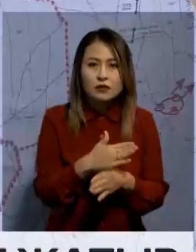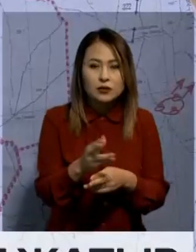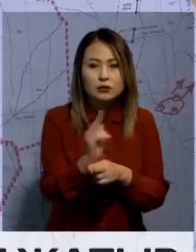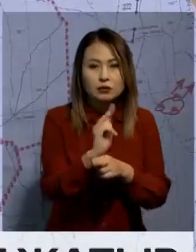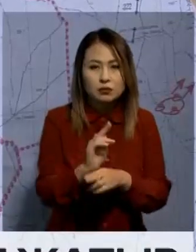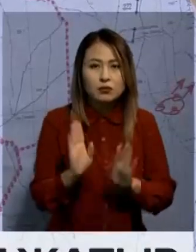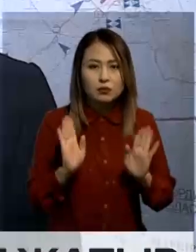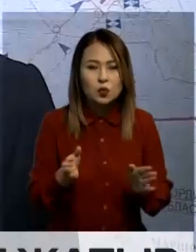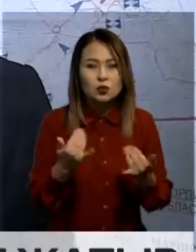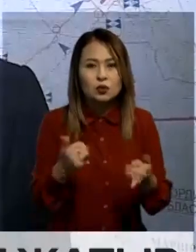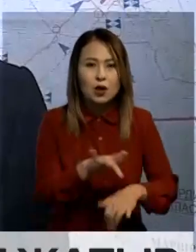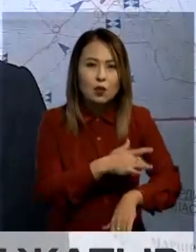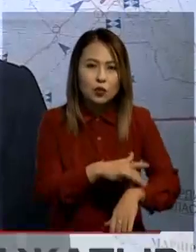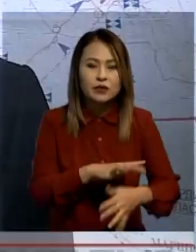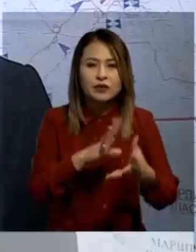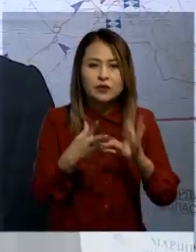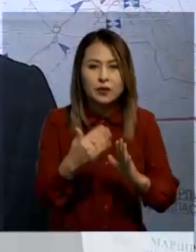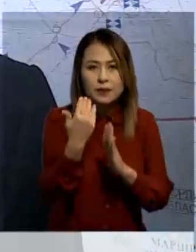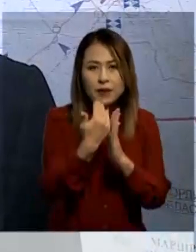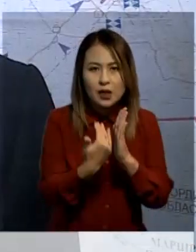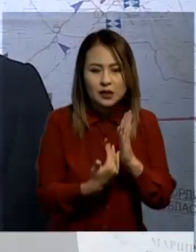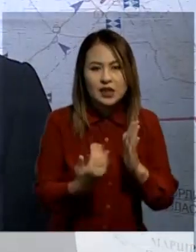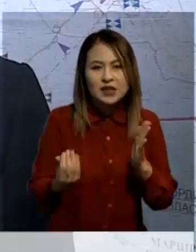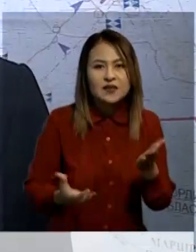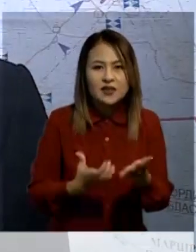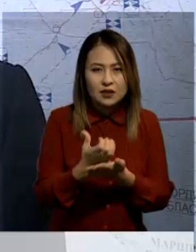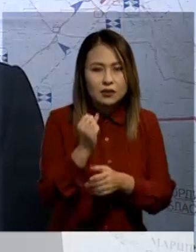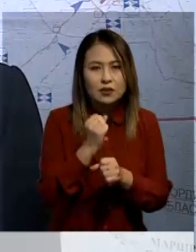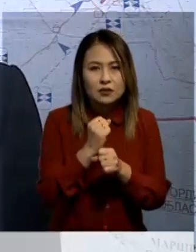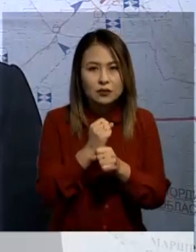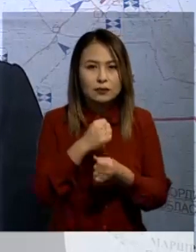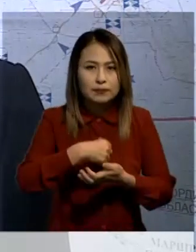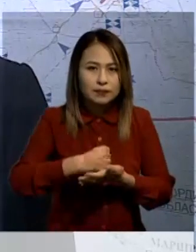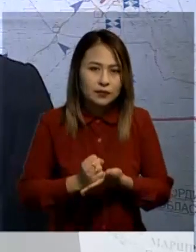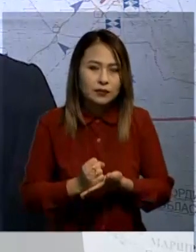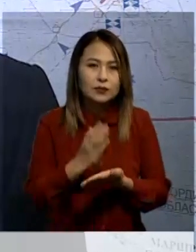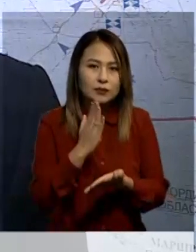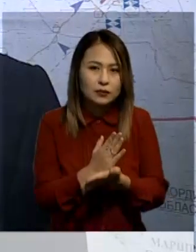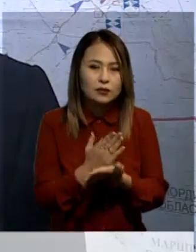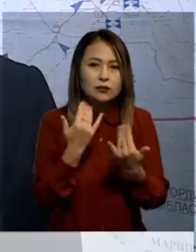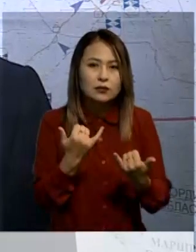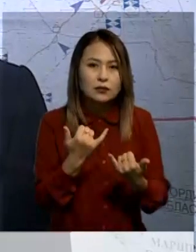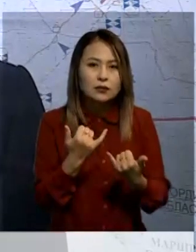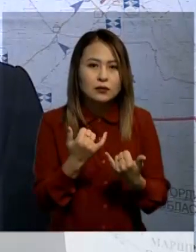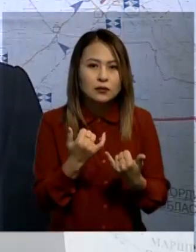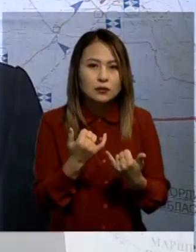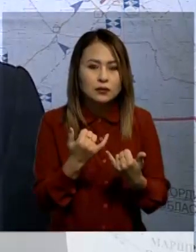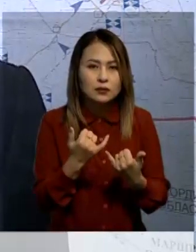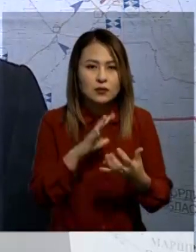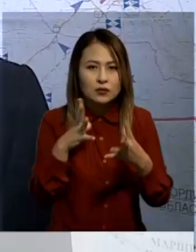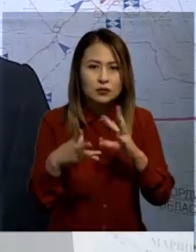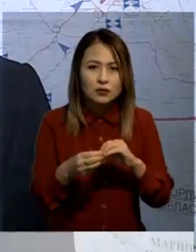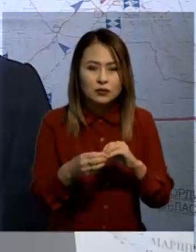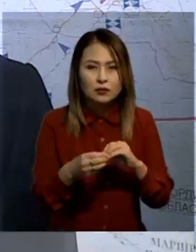жұмыстар жүргізеді. Коммуналдық мекемелердің инвестициялық бағдарламалары өздерінің бекітілген бірнеше жылы. Солардың аясында жүргізіледі. Жалпы